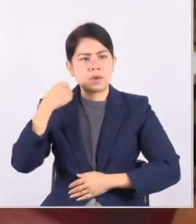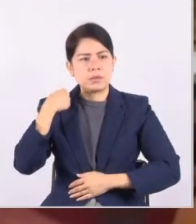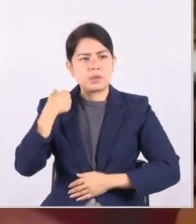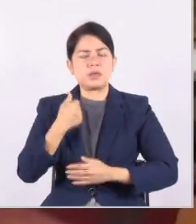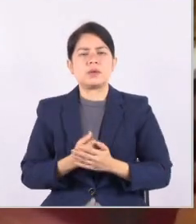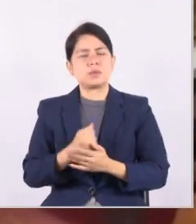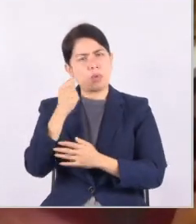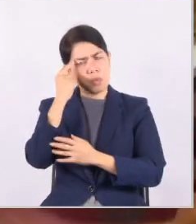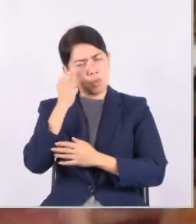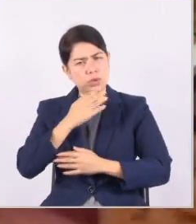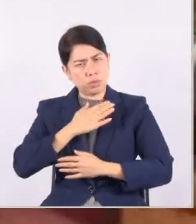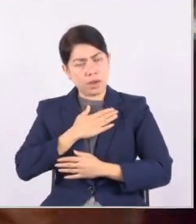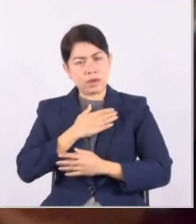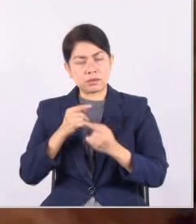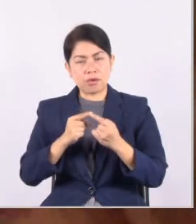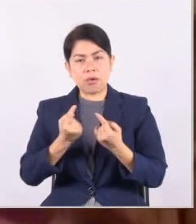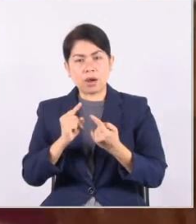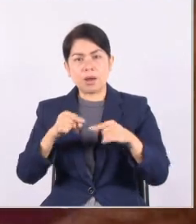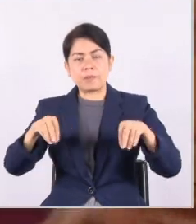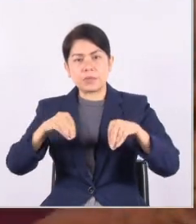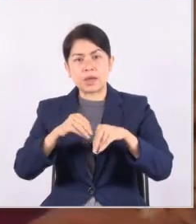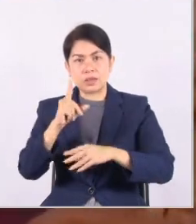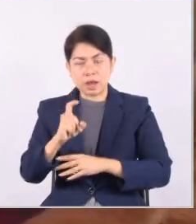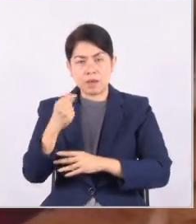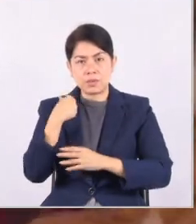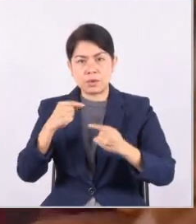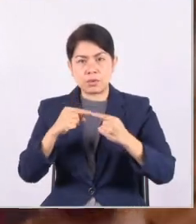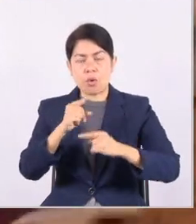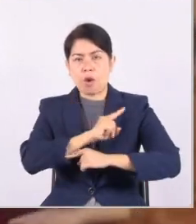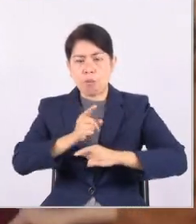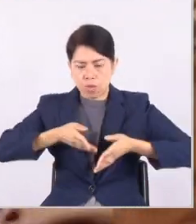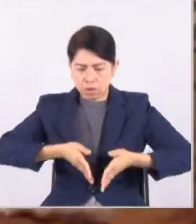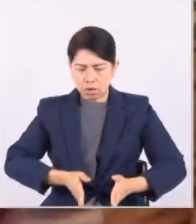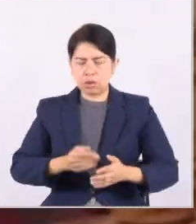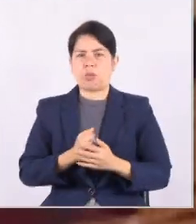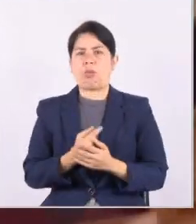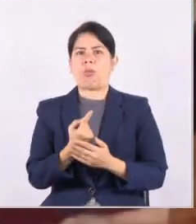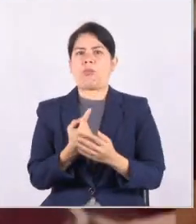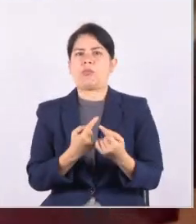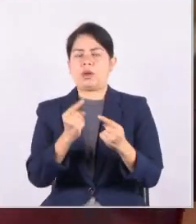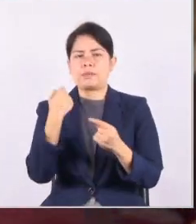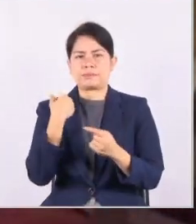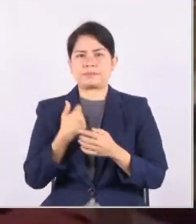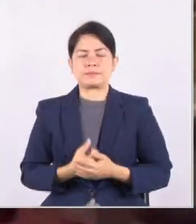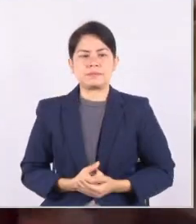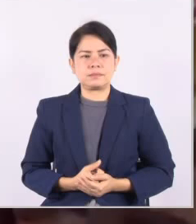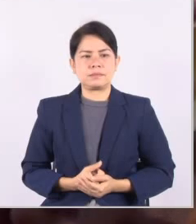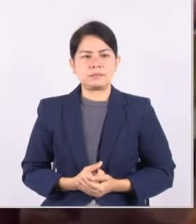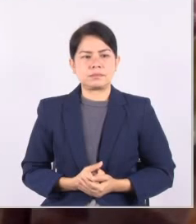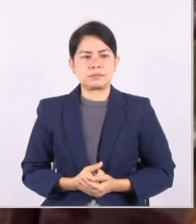ลยรู้วันเกิดวันตายของตัวเองแบบนี้ค่ะ แต่มันก็เป็นเรื่องแปลกเป็นเรื่องบังเอิญนะคะที่เจ้าตัวเนี่ย